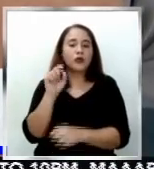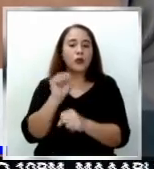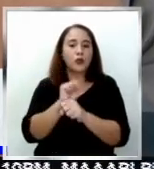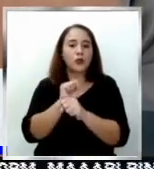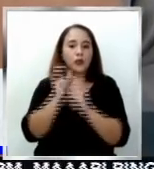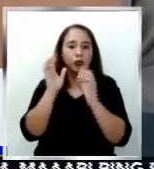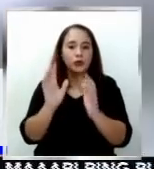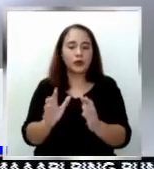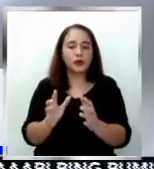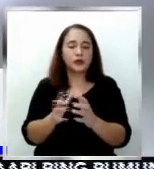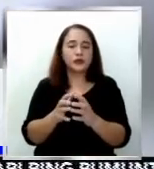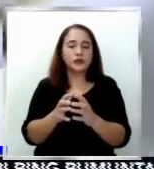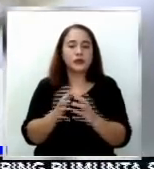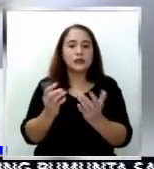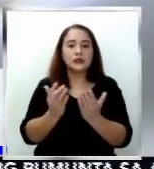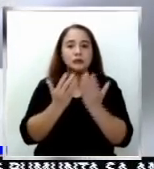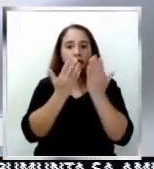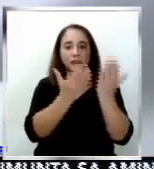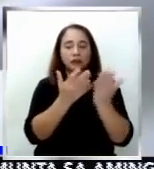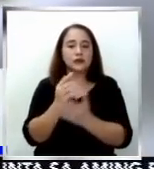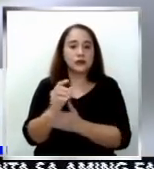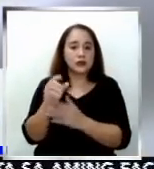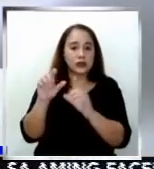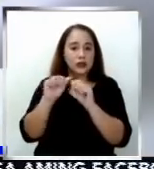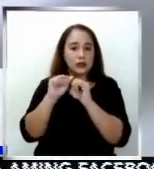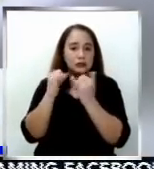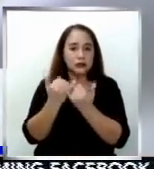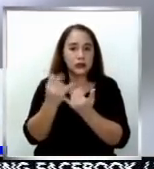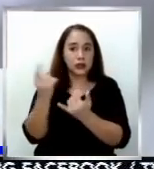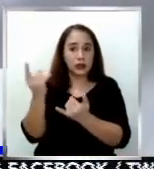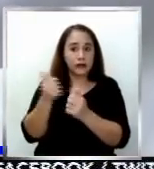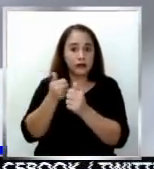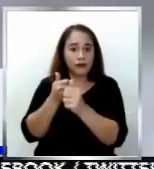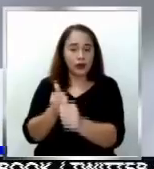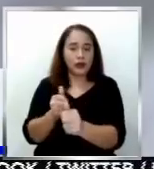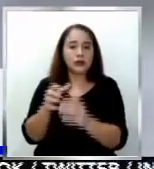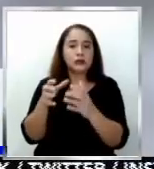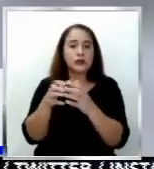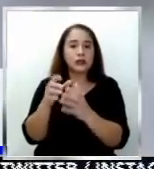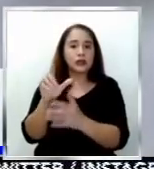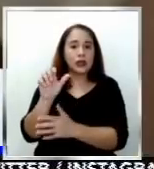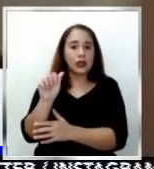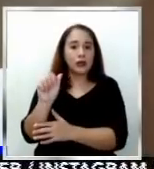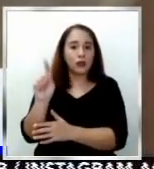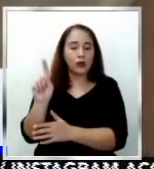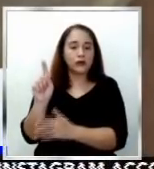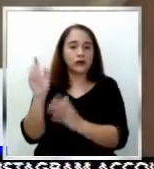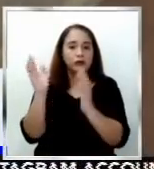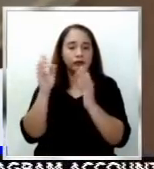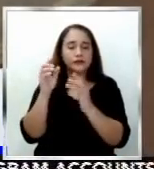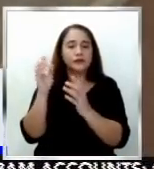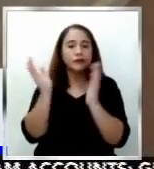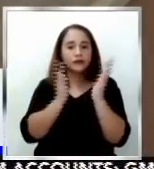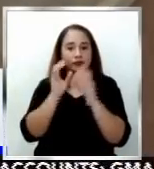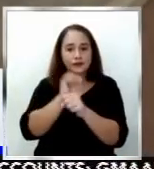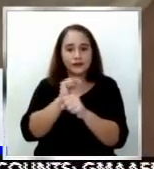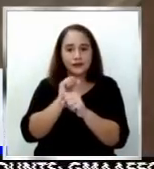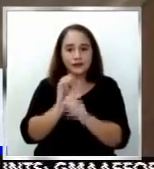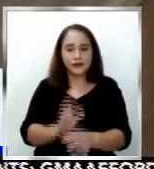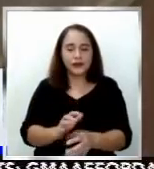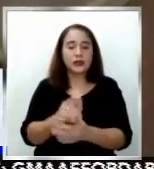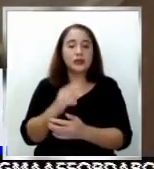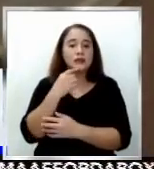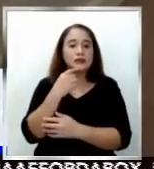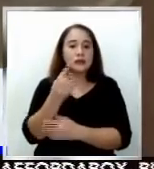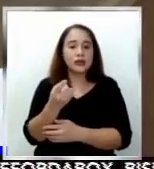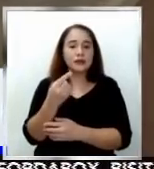itinutulak daw ng ahensya at kung sila nga raw ang nasunod, category A1 ang frontline workers. Ang huling pahayag ng gobyerno,